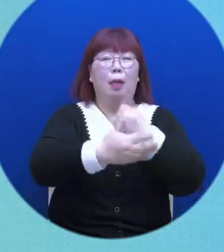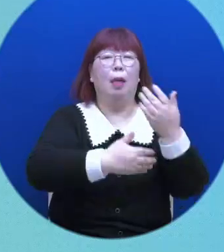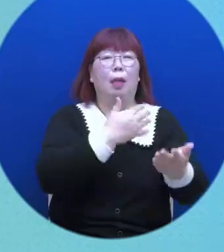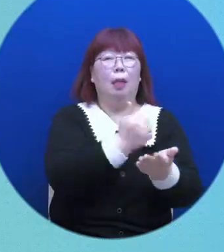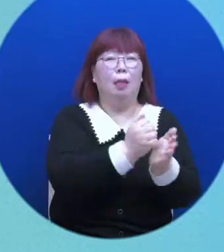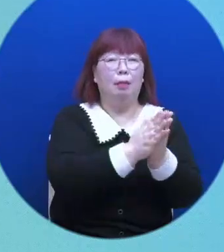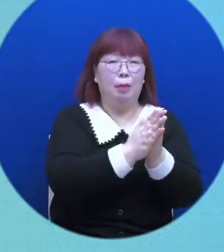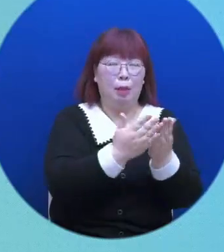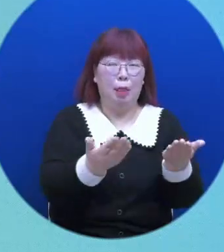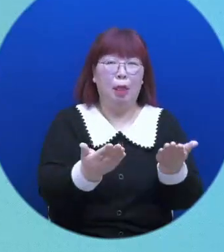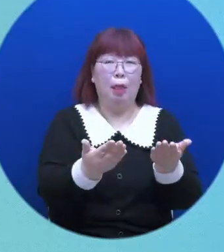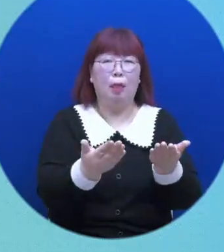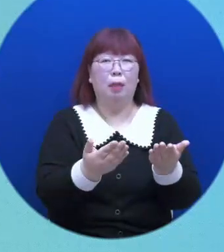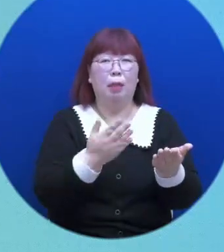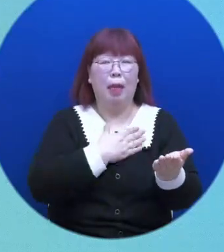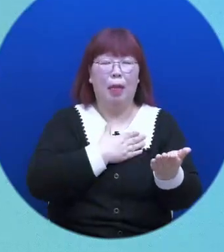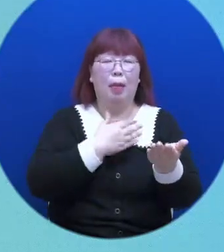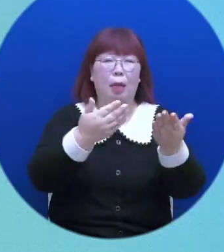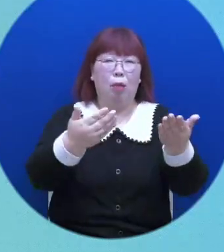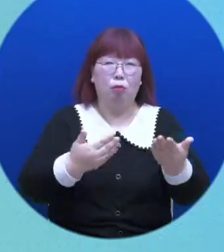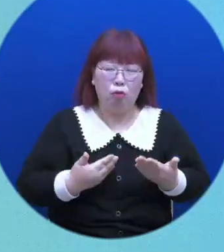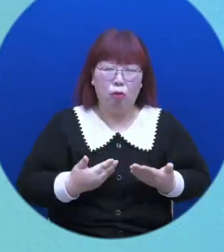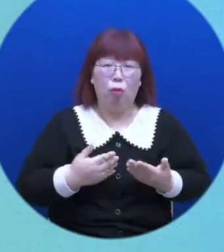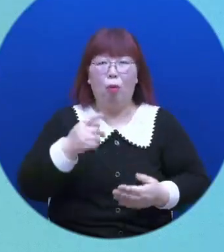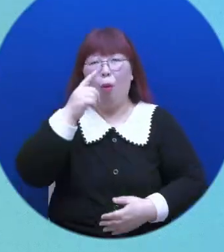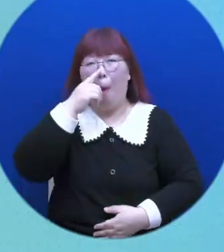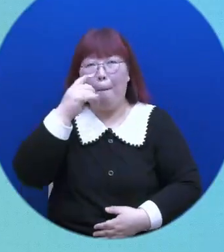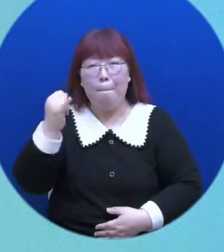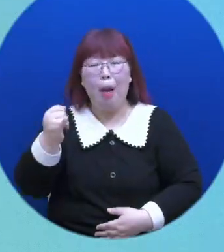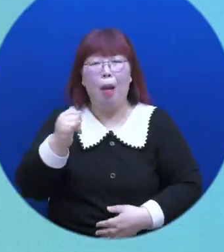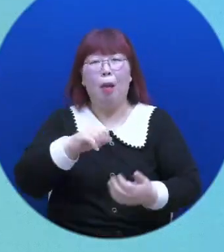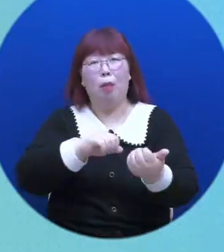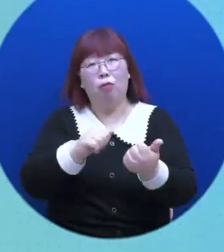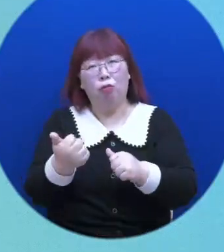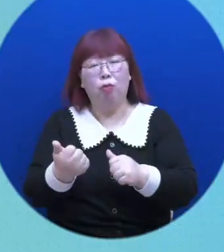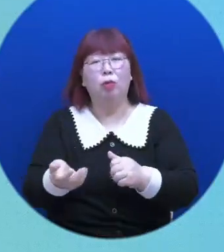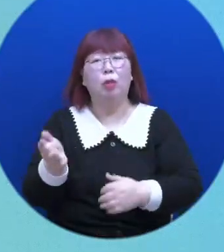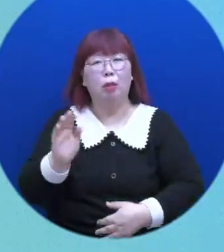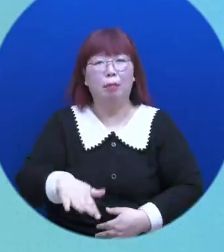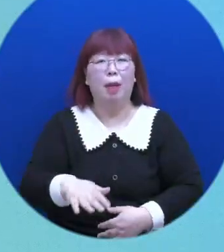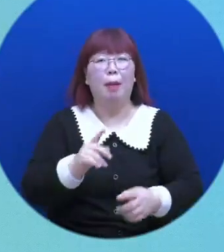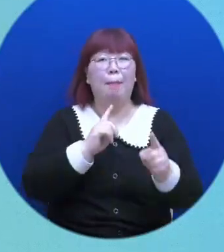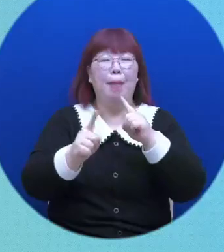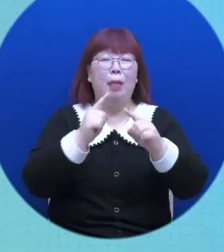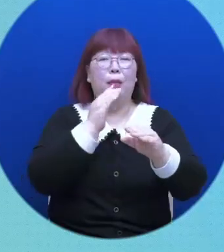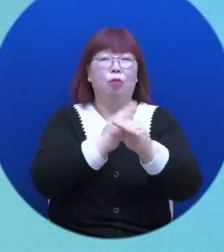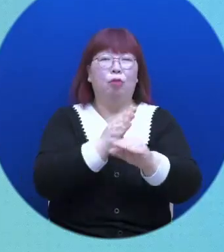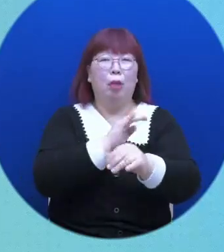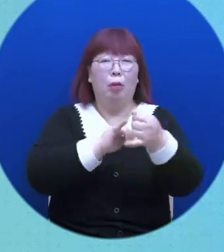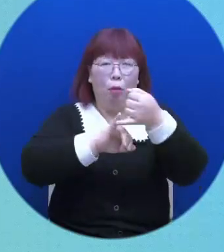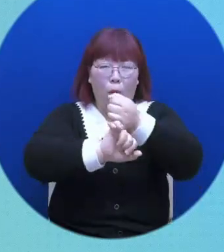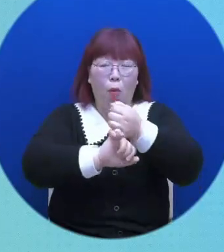손에 쥐어주면서 어머니 없더라도 말씀과 함께 꼭 살아가거라.